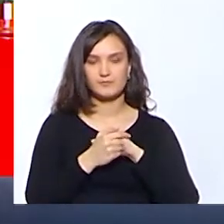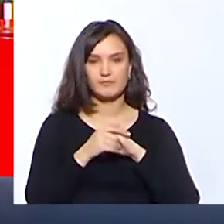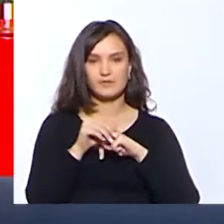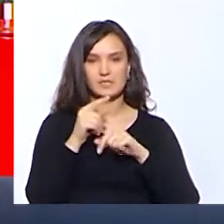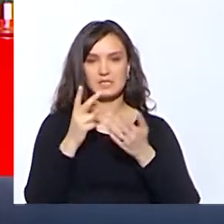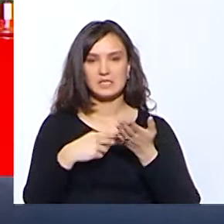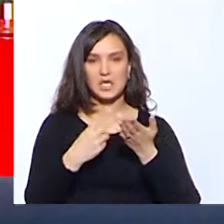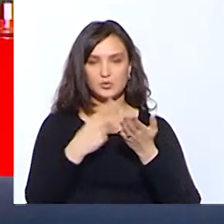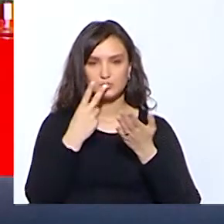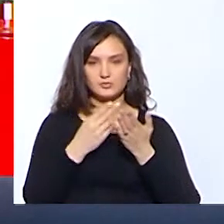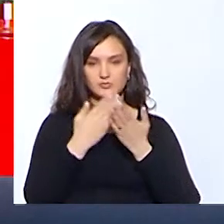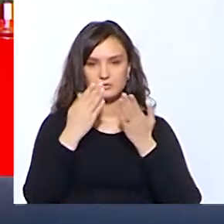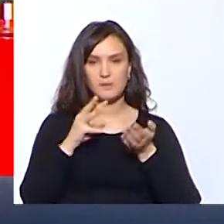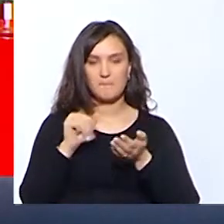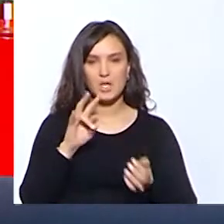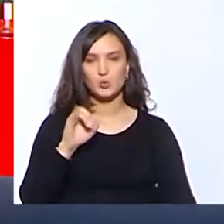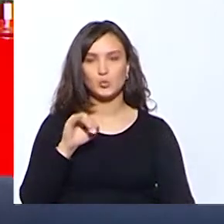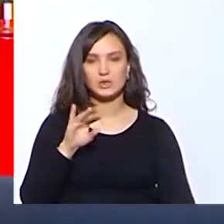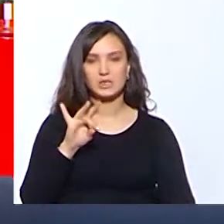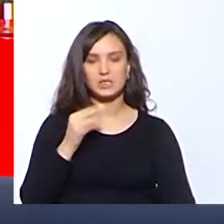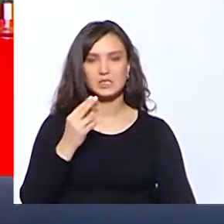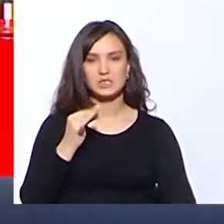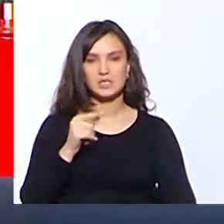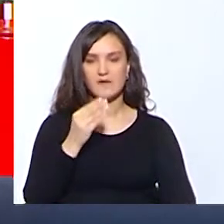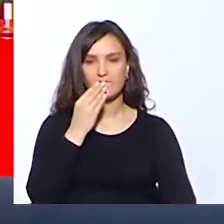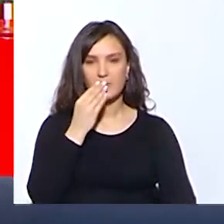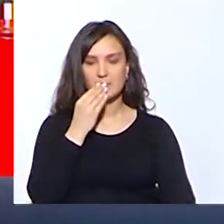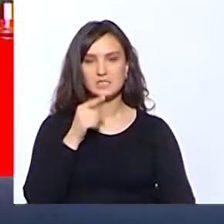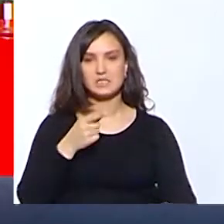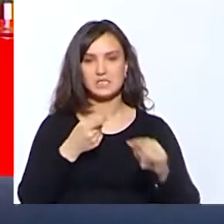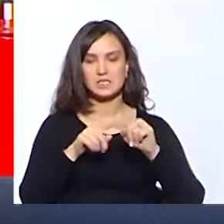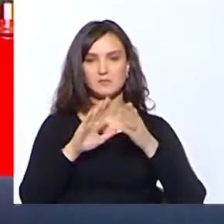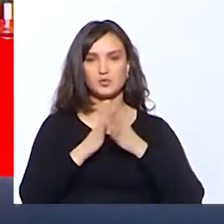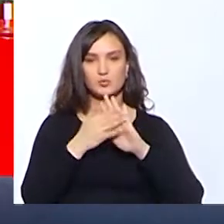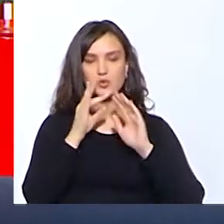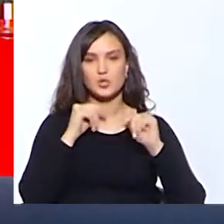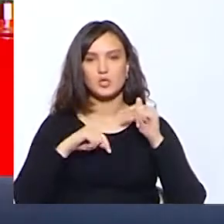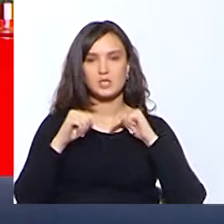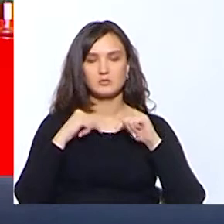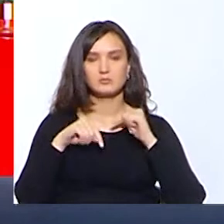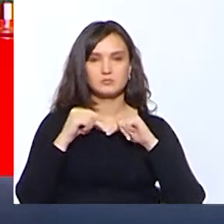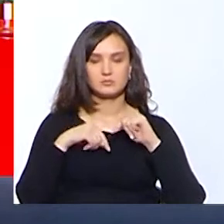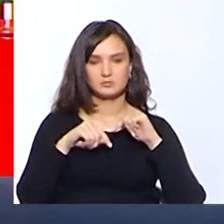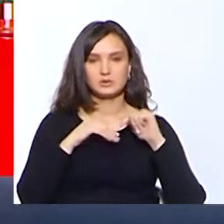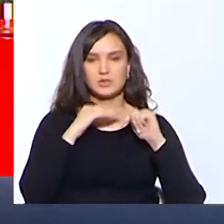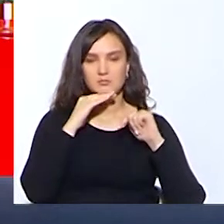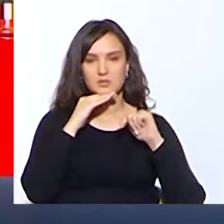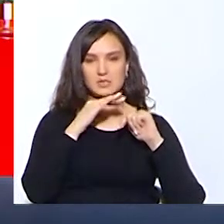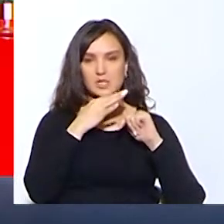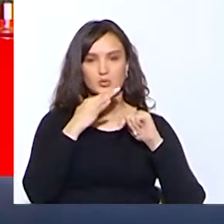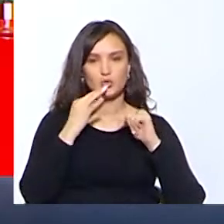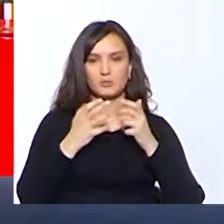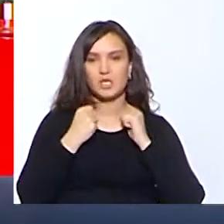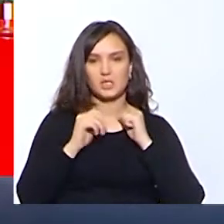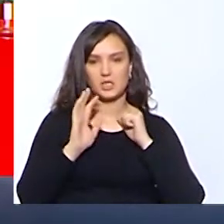ლიტერატურაში წაიკითხავთ ტერმინს მალნუტრიცია, ანუ კვების ისეთი მდგომარეობა, როდესაც ორგანიზმი საკმარისი რაოდენობით არ